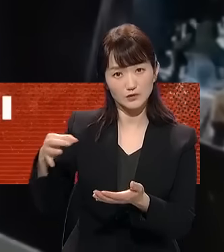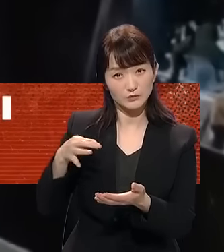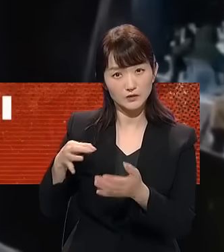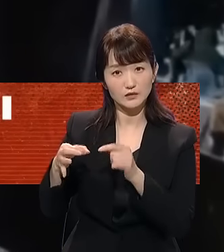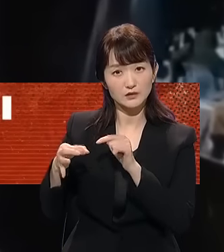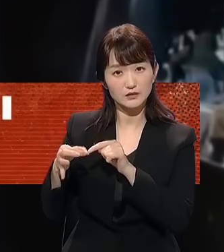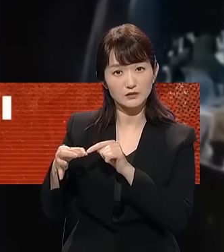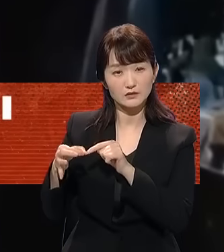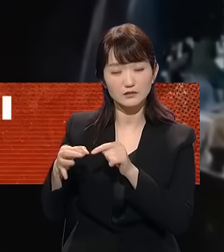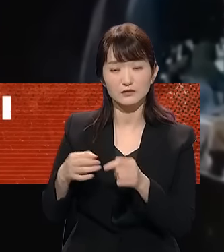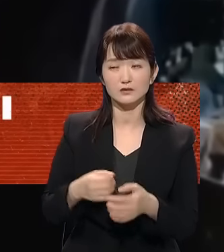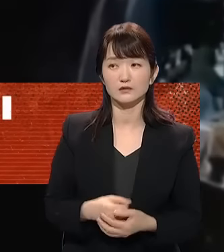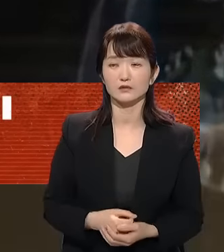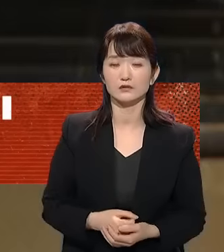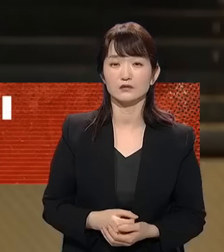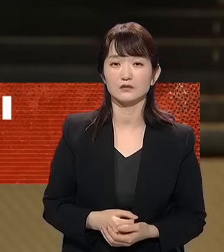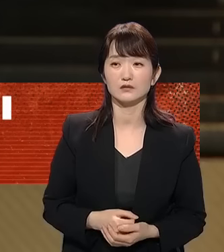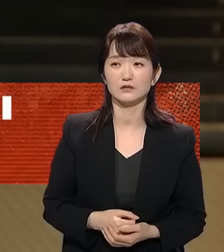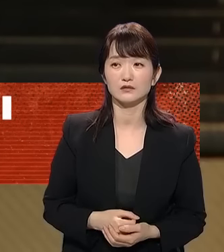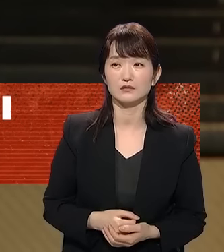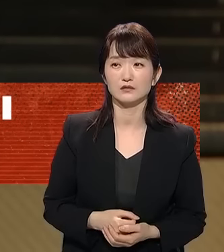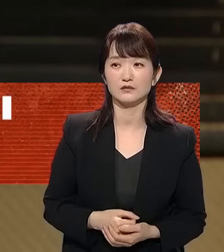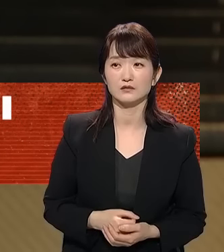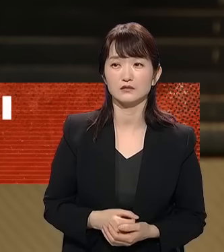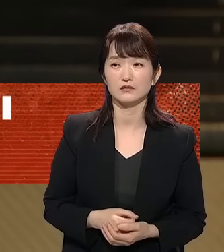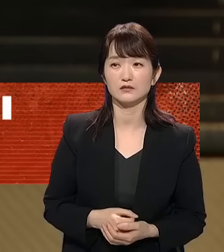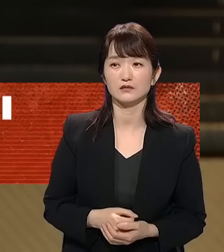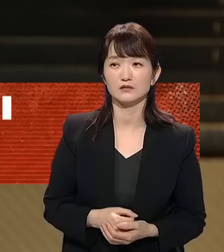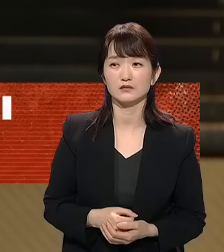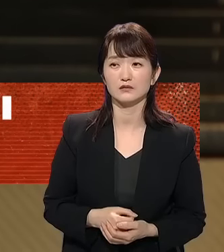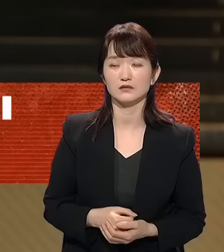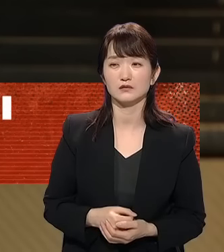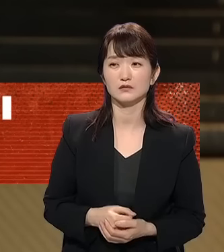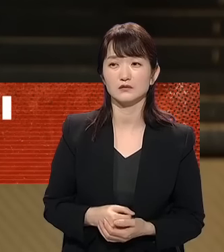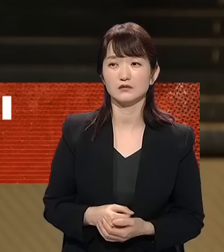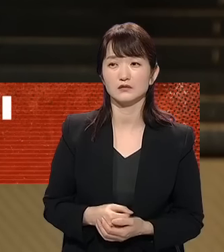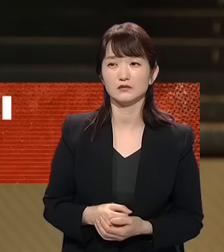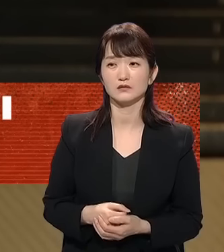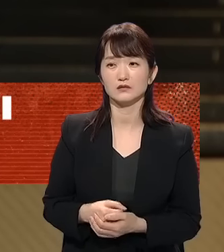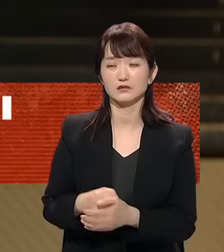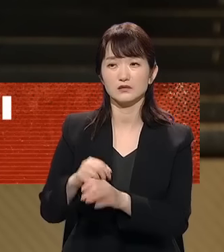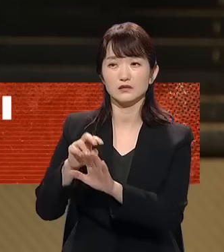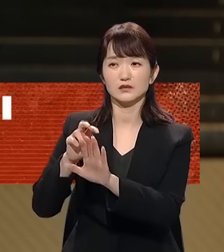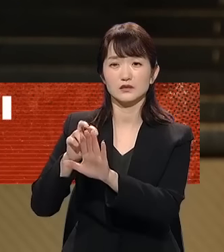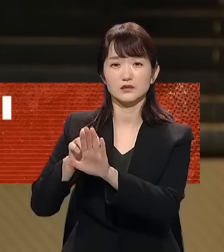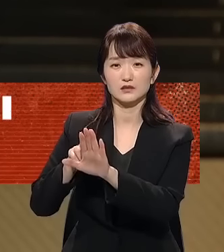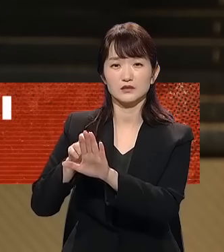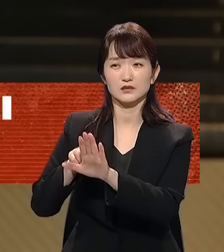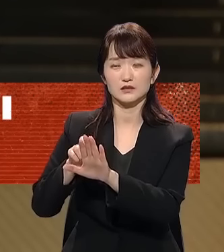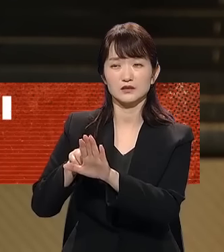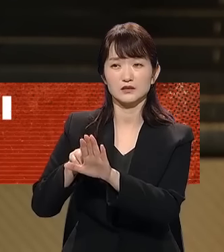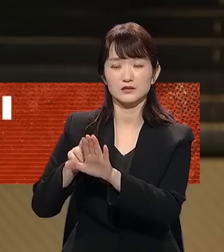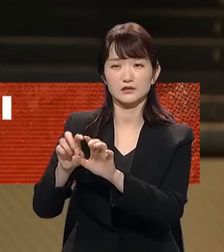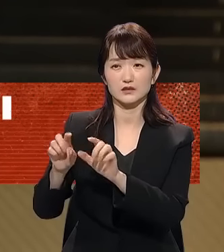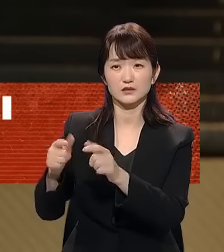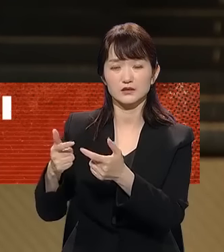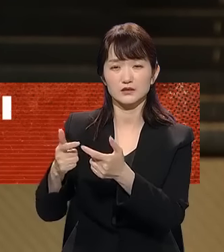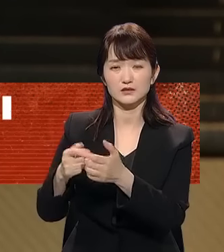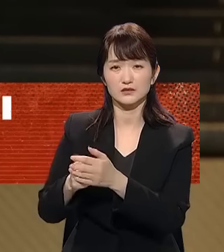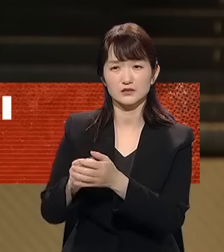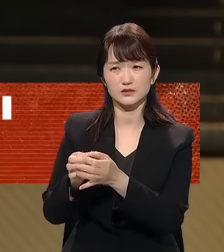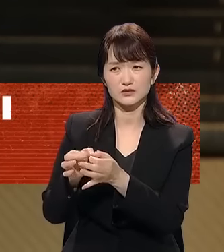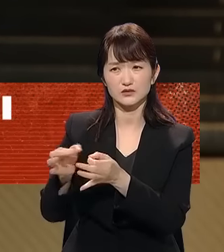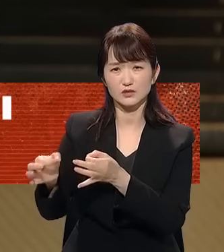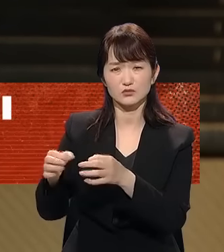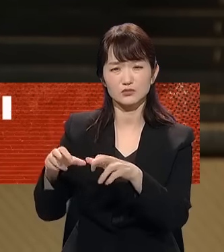하는데 일단은 이 진단이 아닌 소견 연구장에 진단 소견 받았다고 합니다. 이거는 민사소송 제기하려면